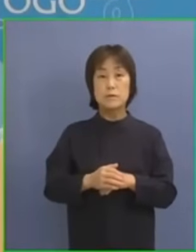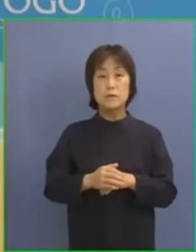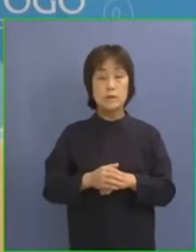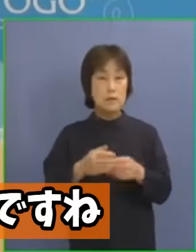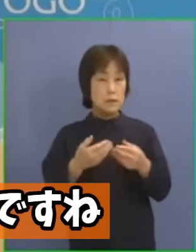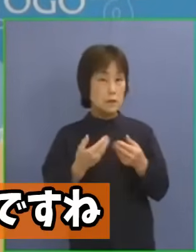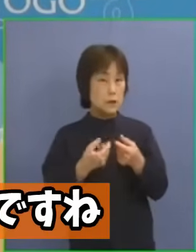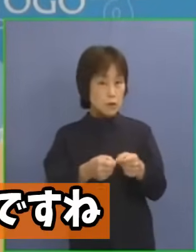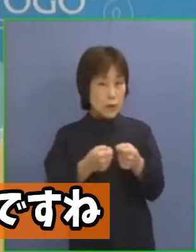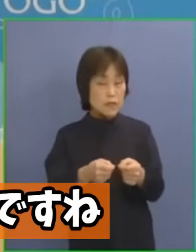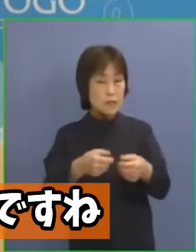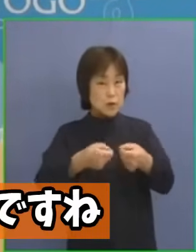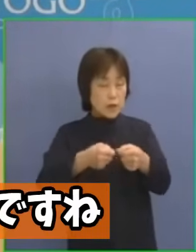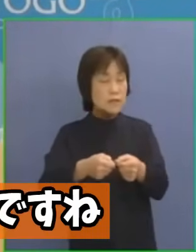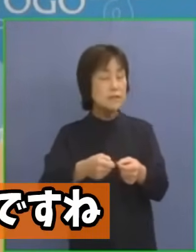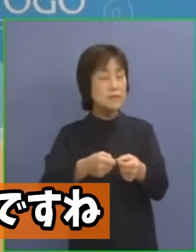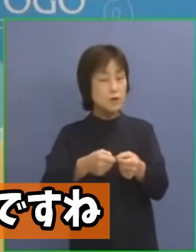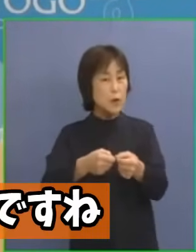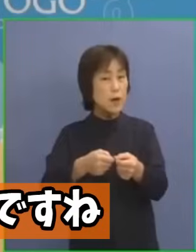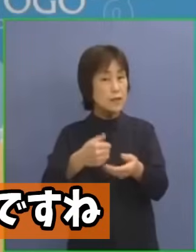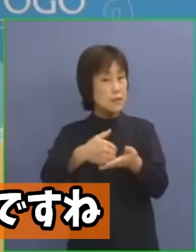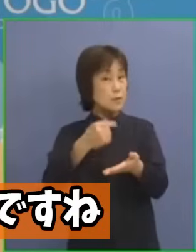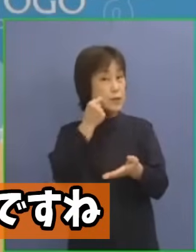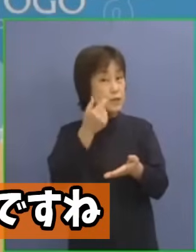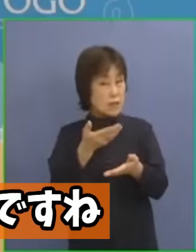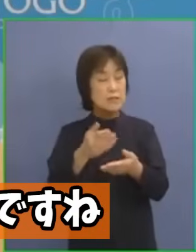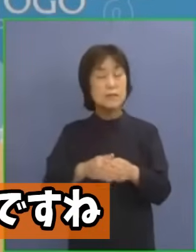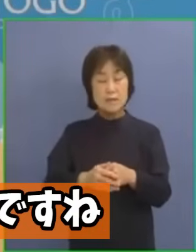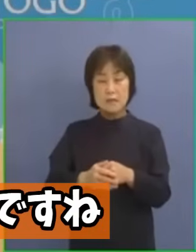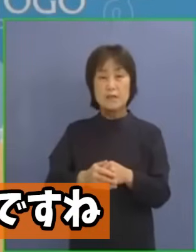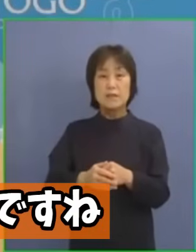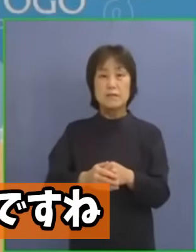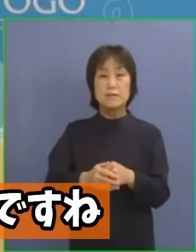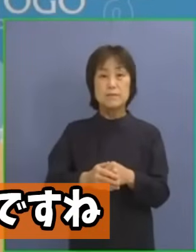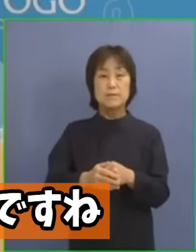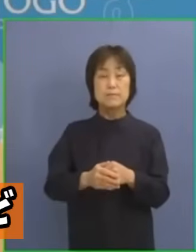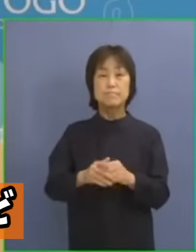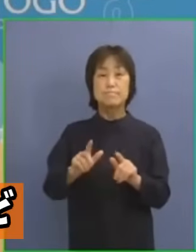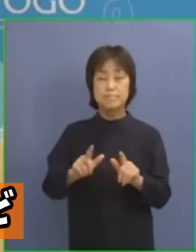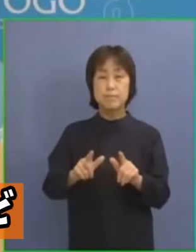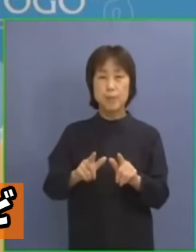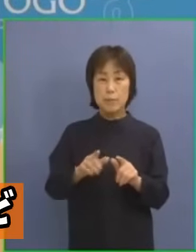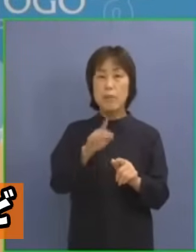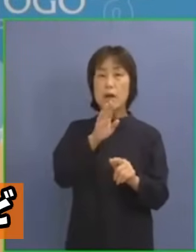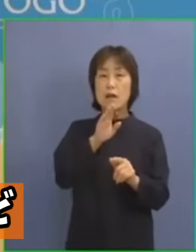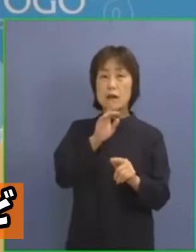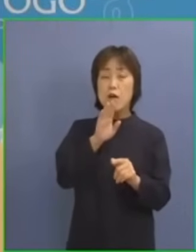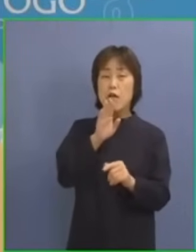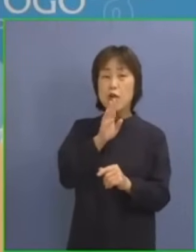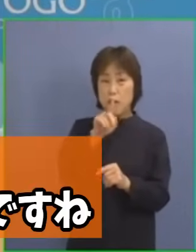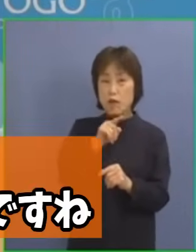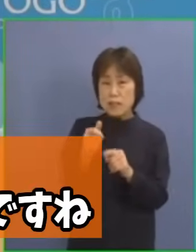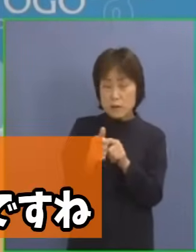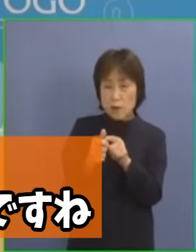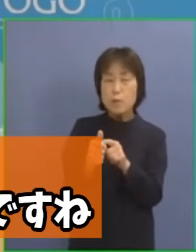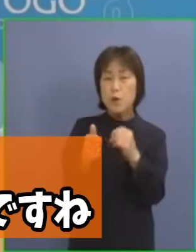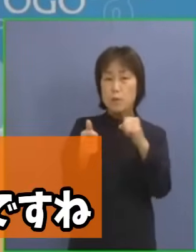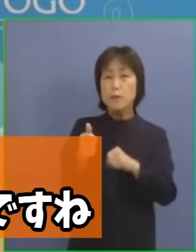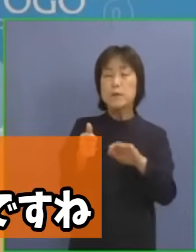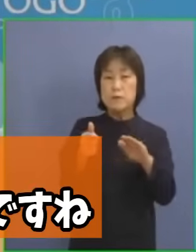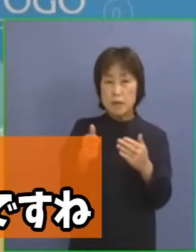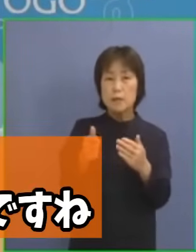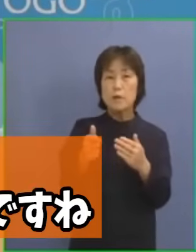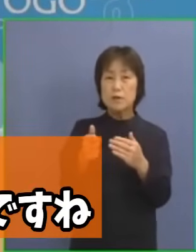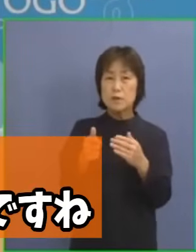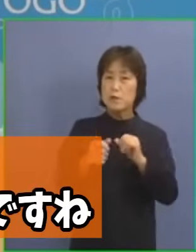詳細についてはまだ話せないというような感じですか？調査中。 そうですね、まあ、本人も認めてるんですけど、まあ、事実無根の